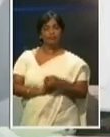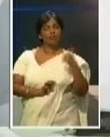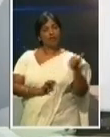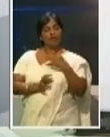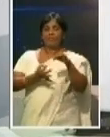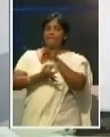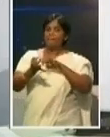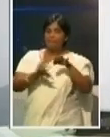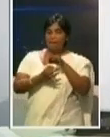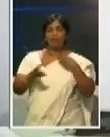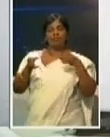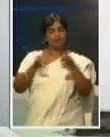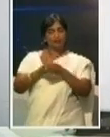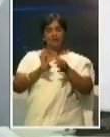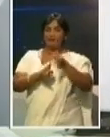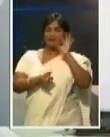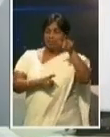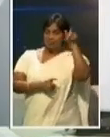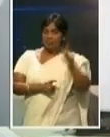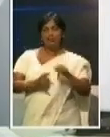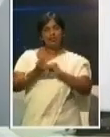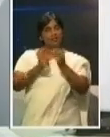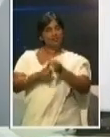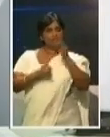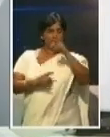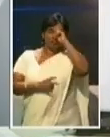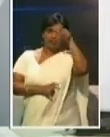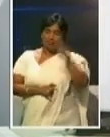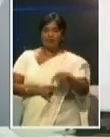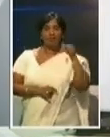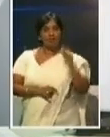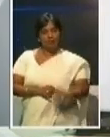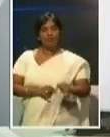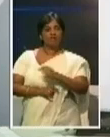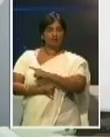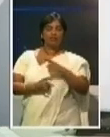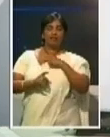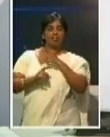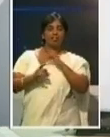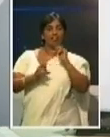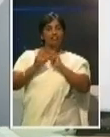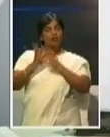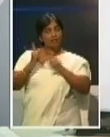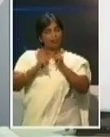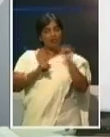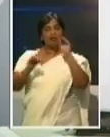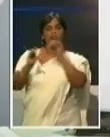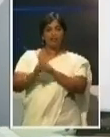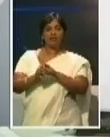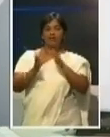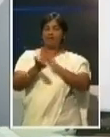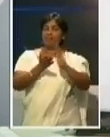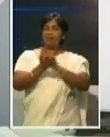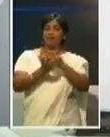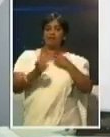නව ප්‍රජාතන්ත්‍රවාදී පෙරමුණේ ජනාධිපති අපේක්ෂක සජිත් ප්‍රේමදාස මහතා අද එජාප සිරුකොත පක්ෂ මූලස්ථානයේදී සිය